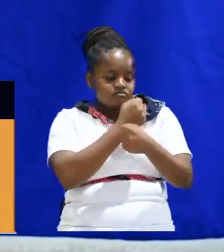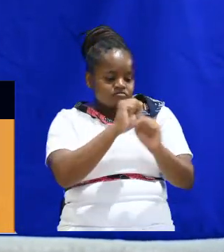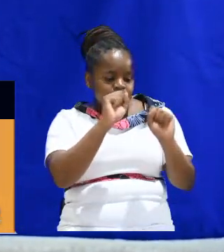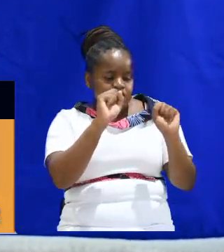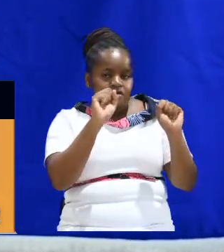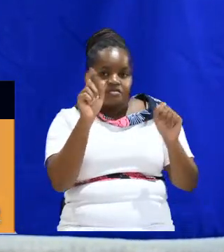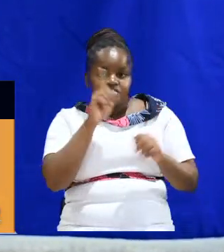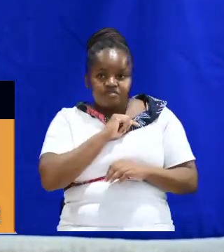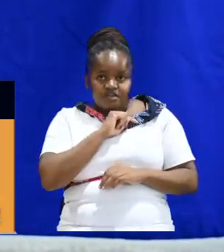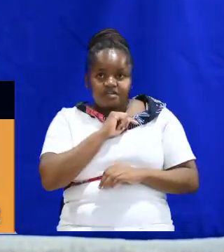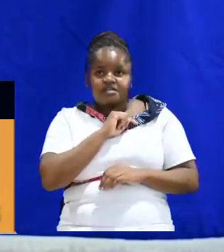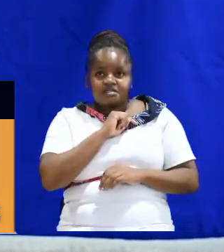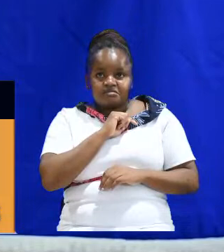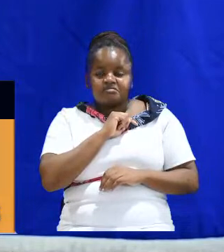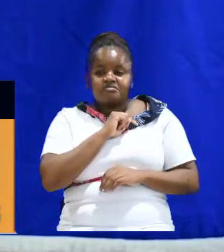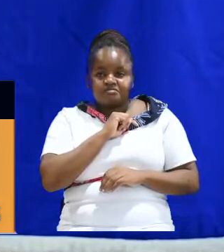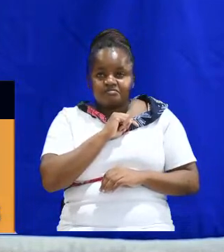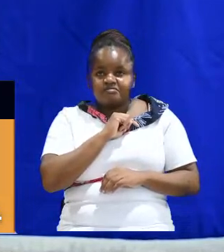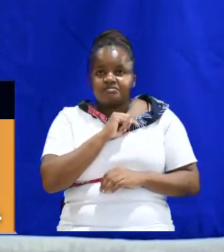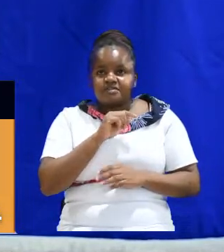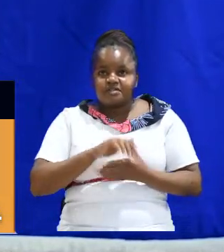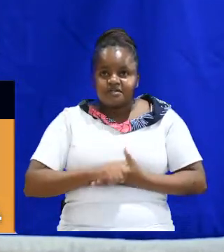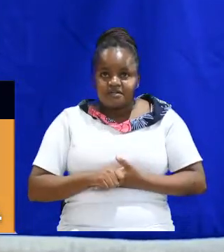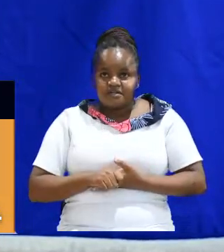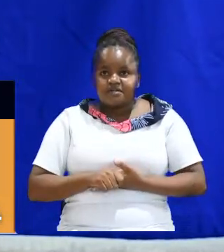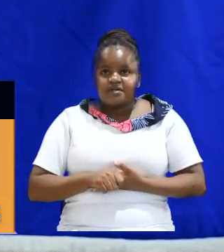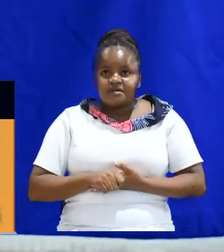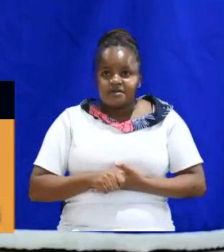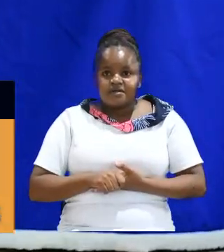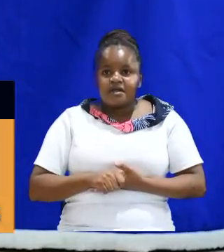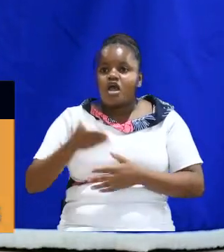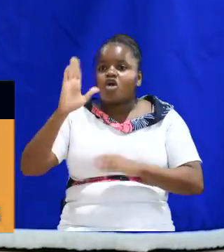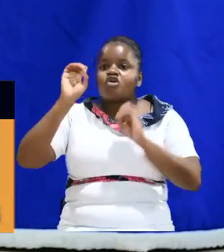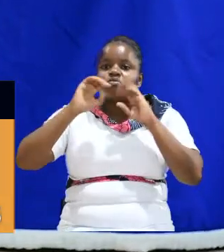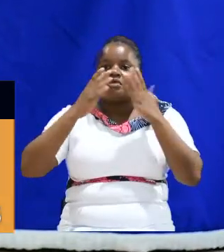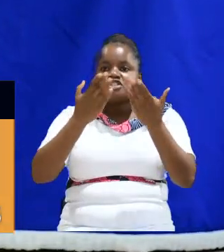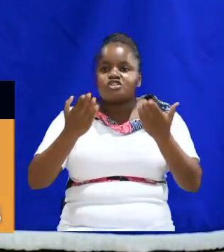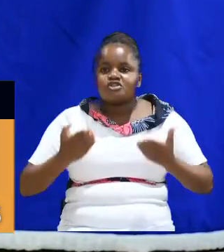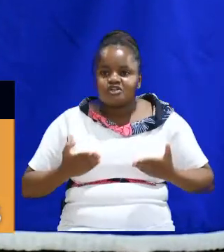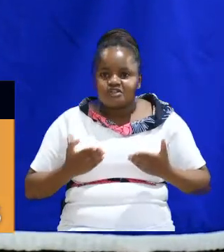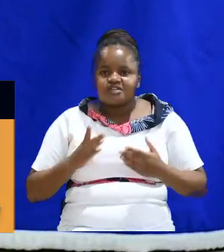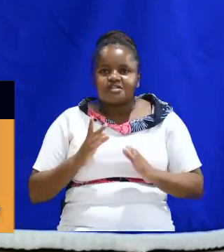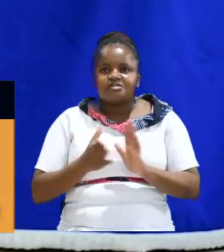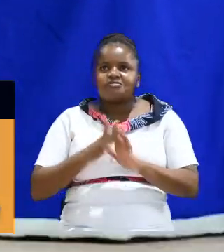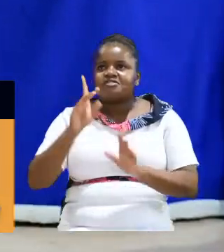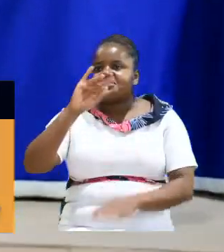Bwana, mwokozi wa maisha yangu. Mungu awabariki. DJ.